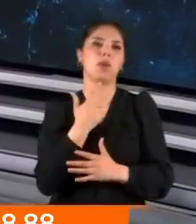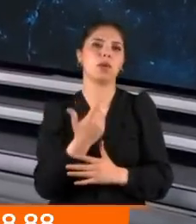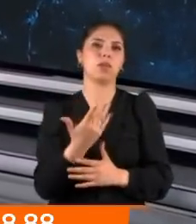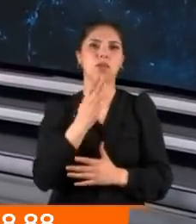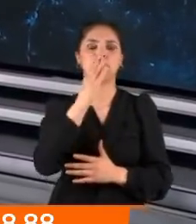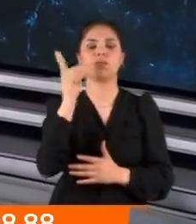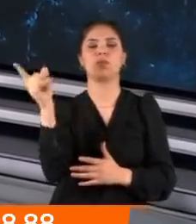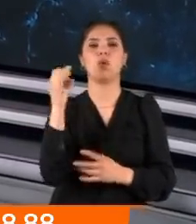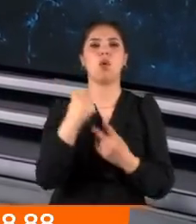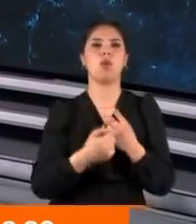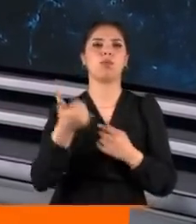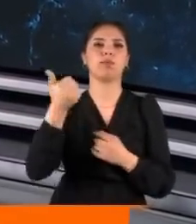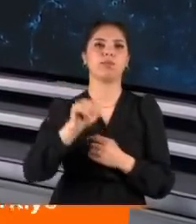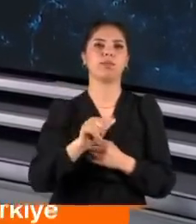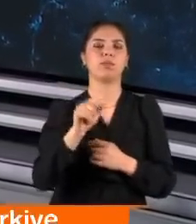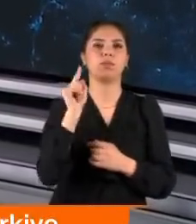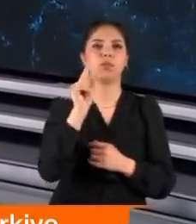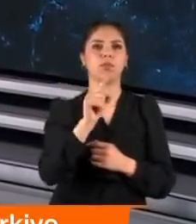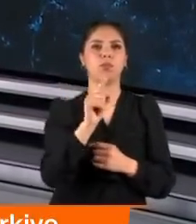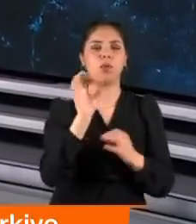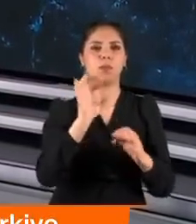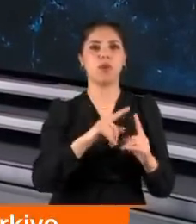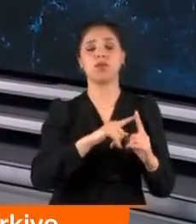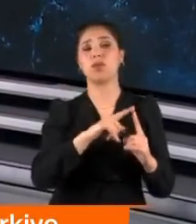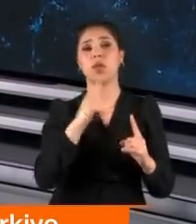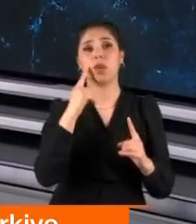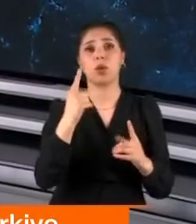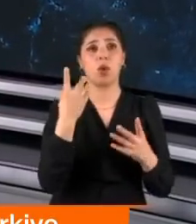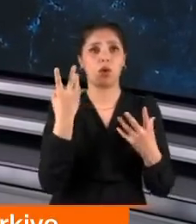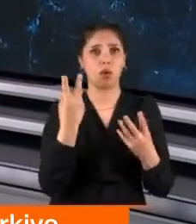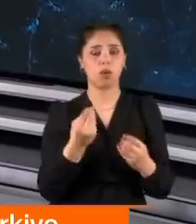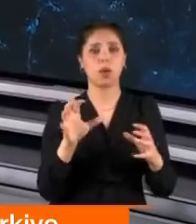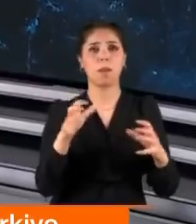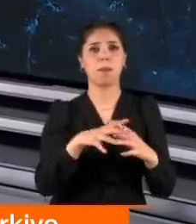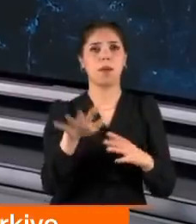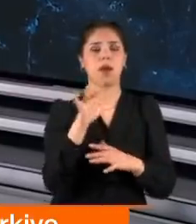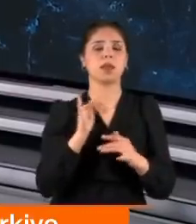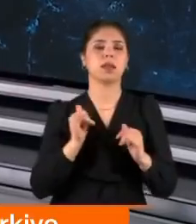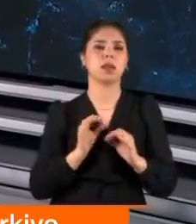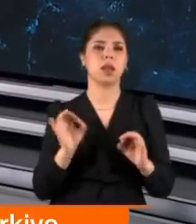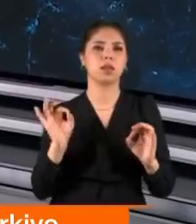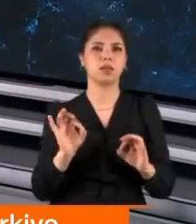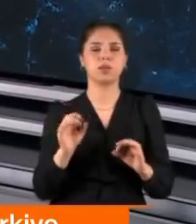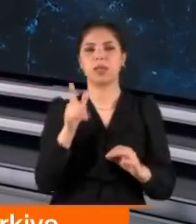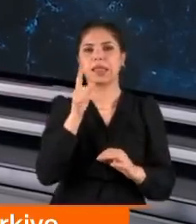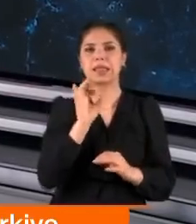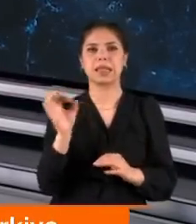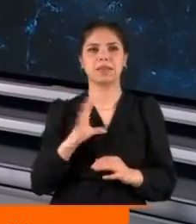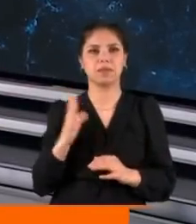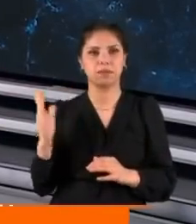ciddi oranda düştü. Başladığı noktaya geldi belki de. Parti teşkilatları da bundan rahatsız. Ancak şimdilik sessizlik